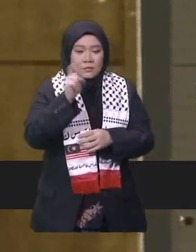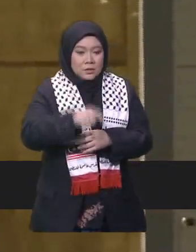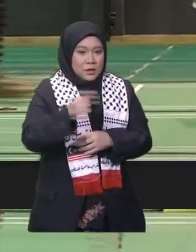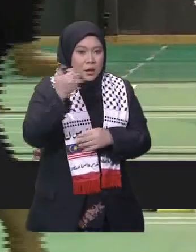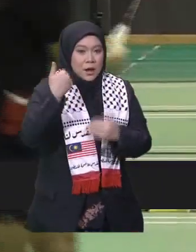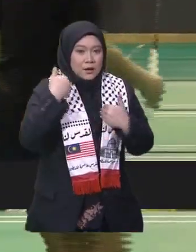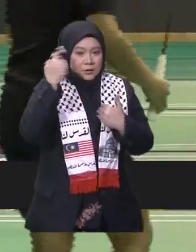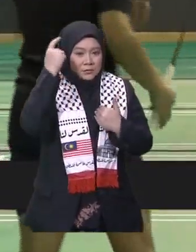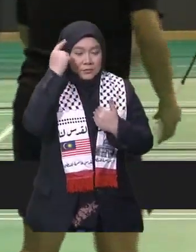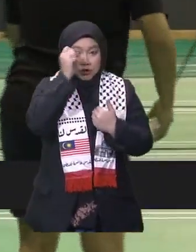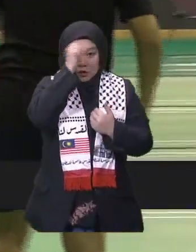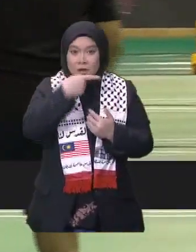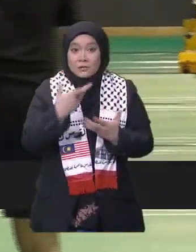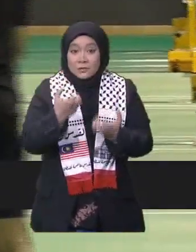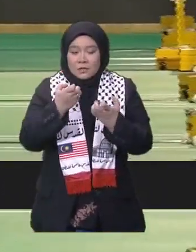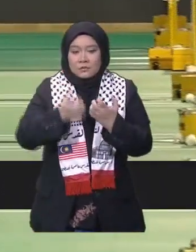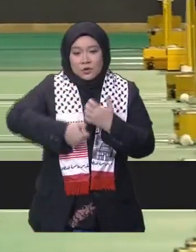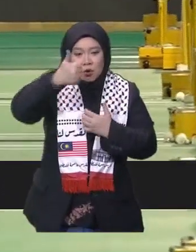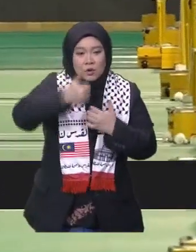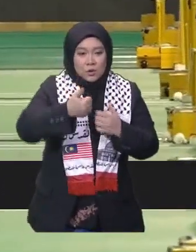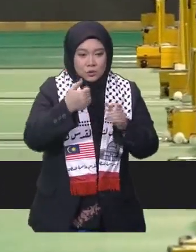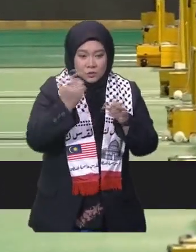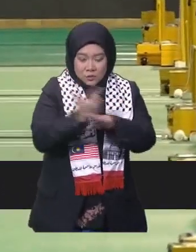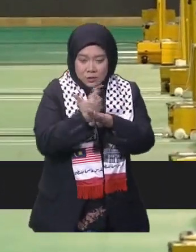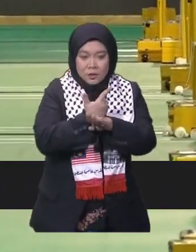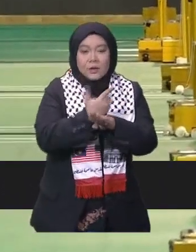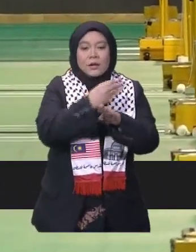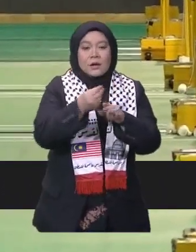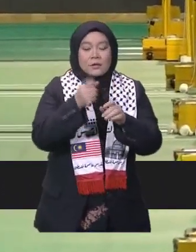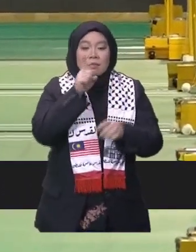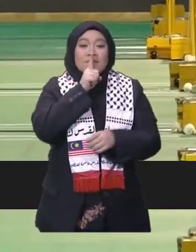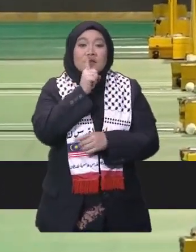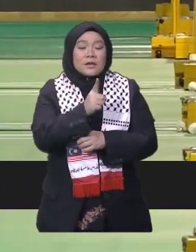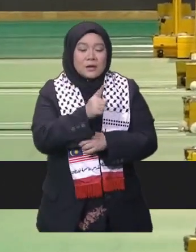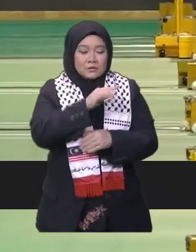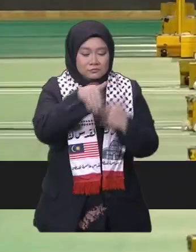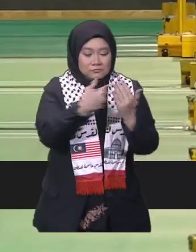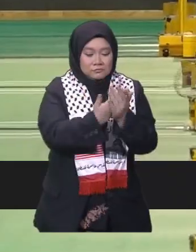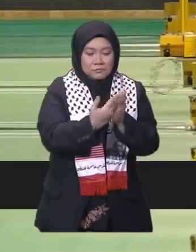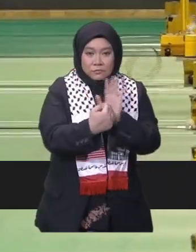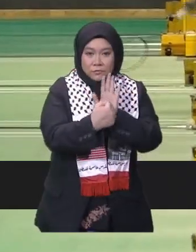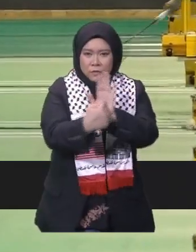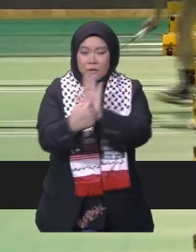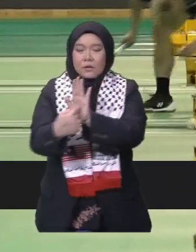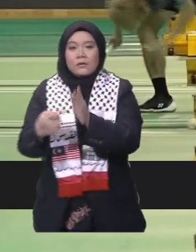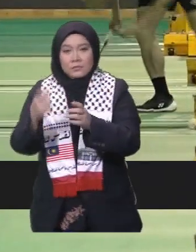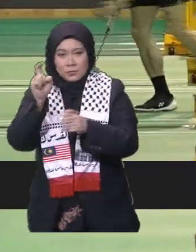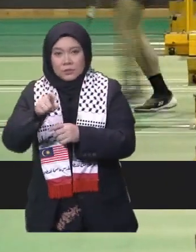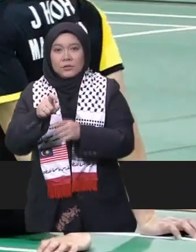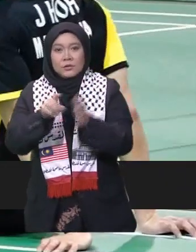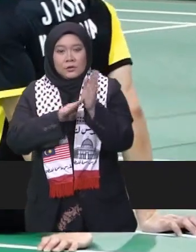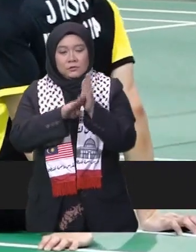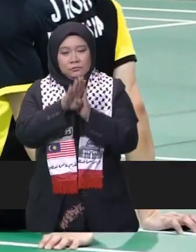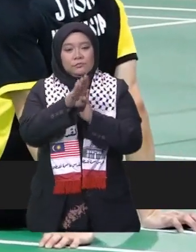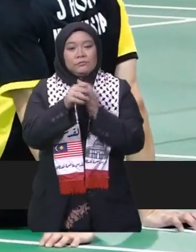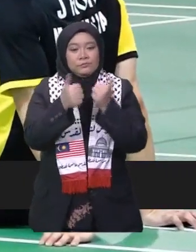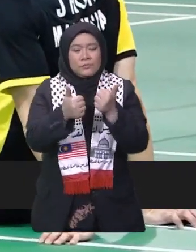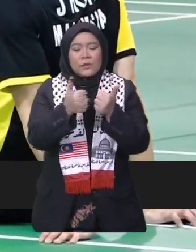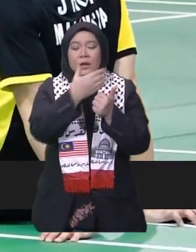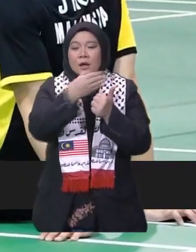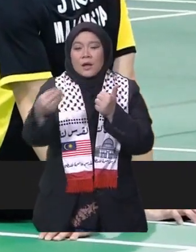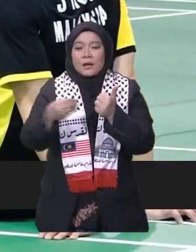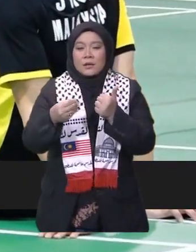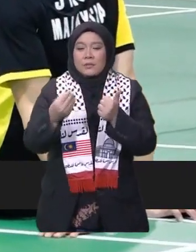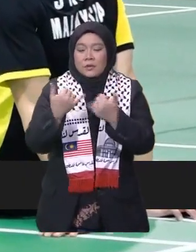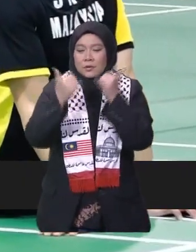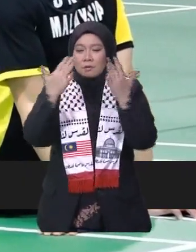juara yang mampu diterapkan kepada barisan pemain bagi memastikan persembahan mereka sentiasa konsisten setiap kali beraksi. Sementara itu, legenda